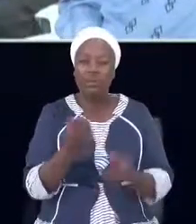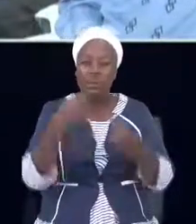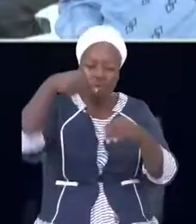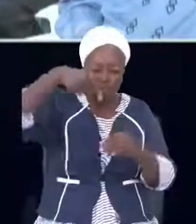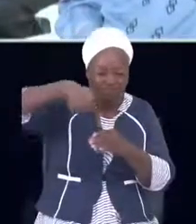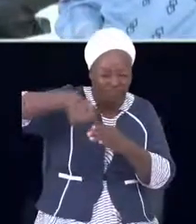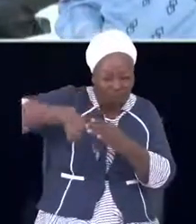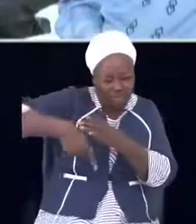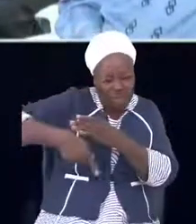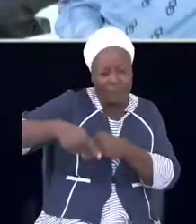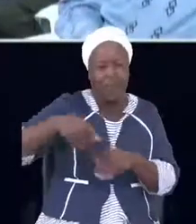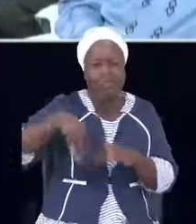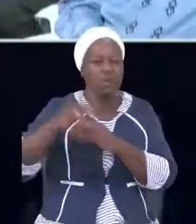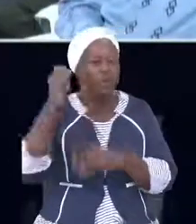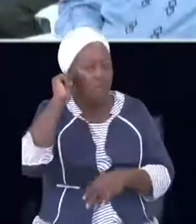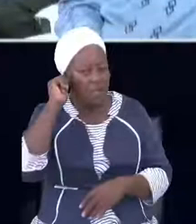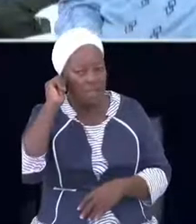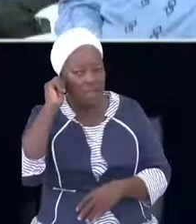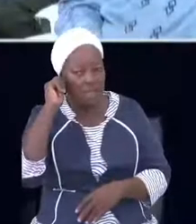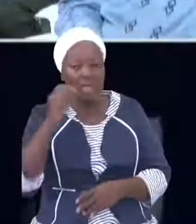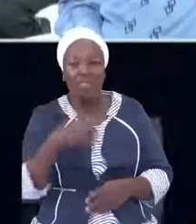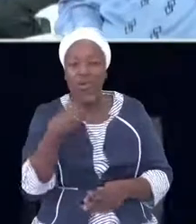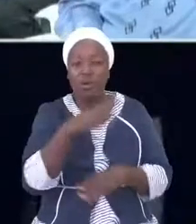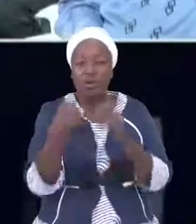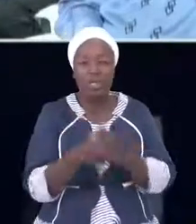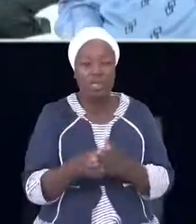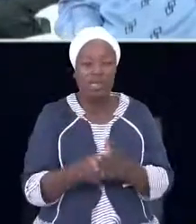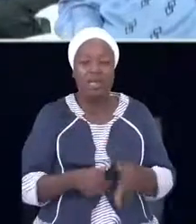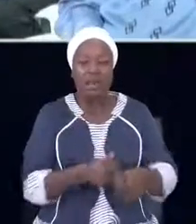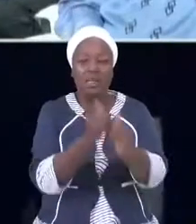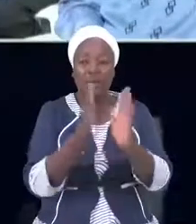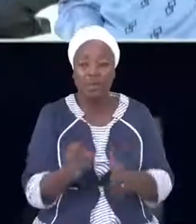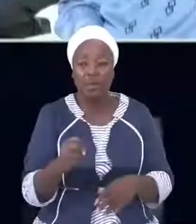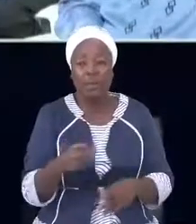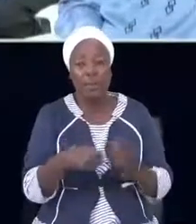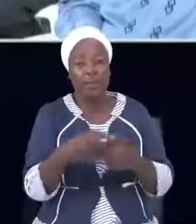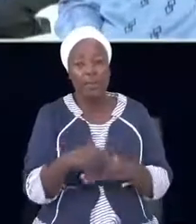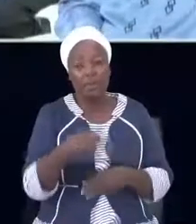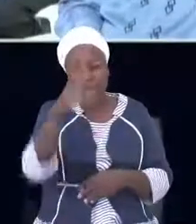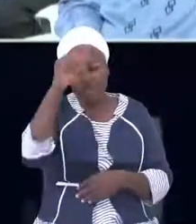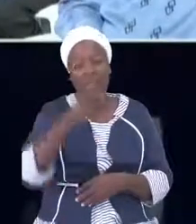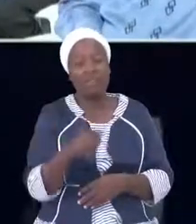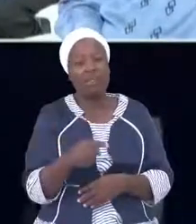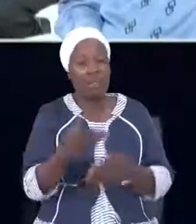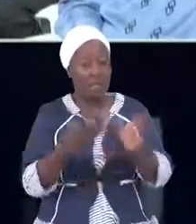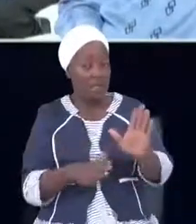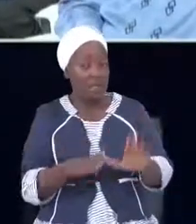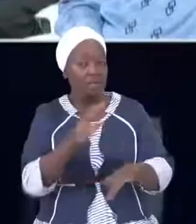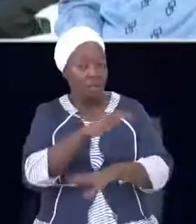écoutez bien ceci. Il disait à ses disciples, il parlait de sa